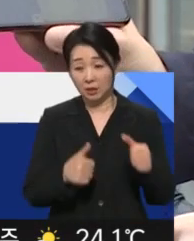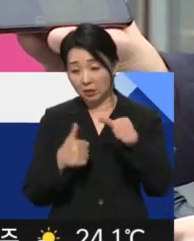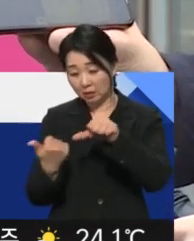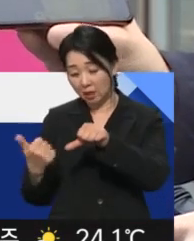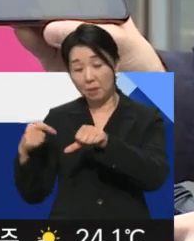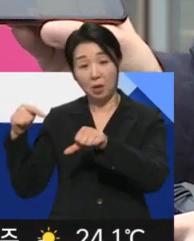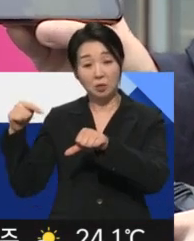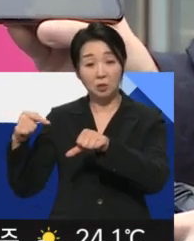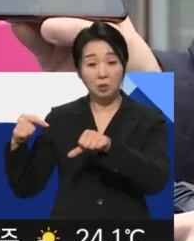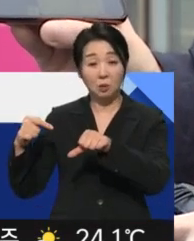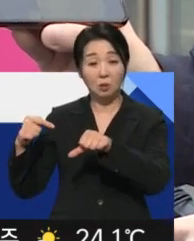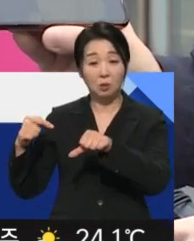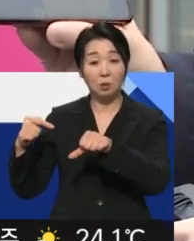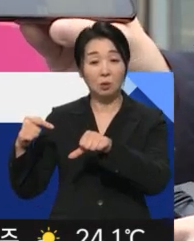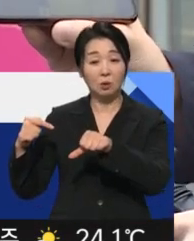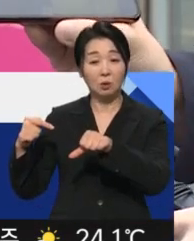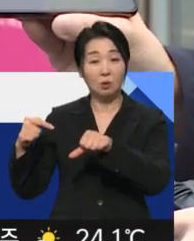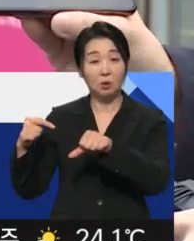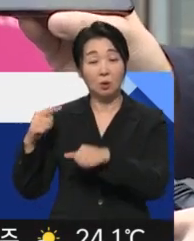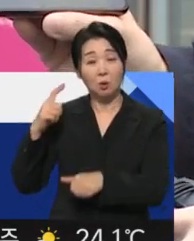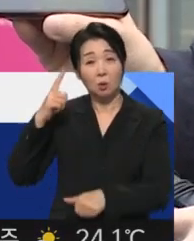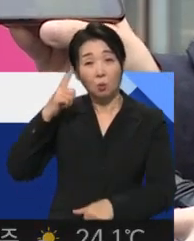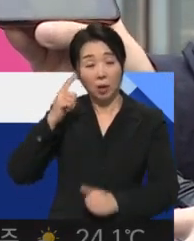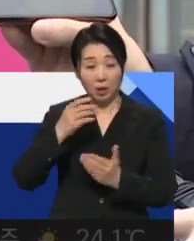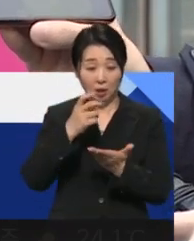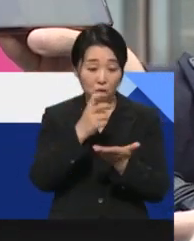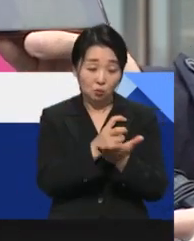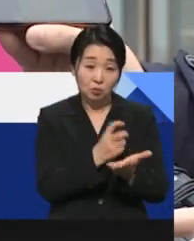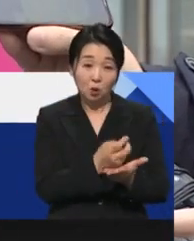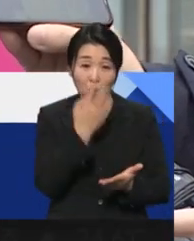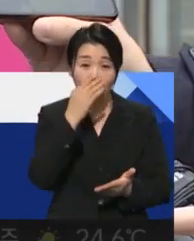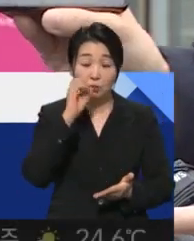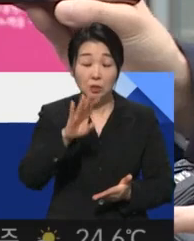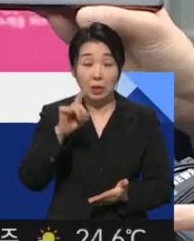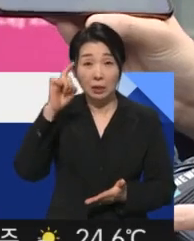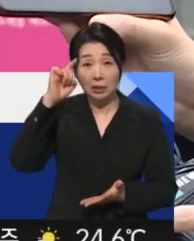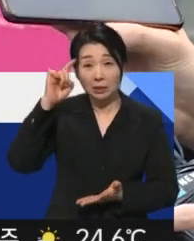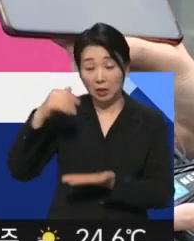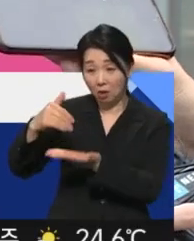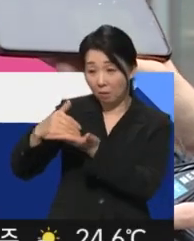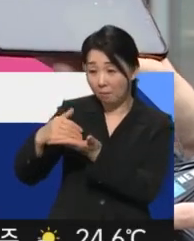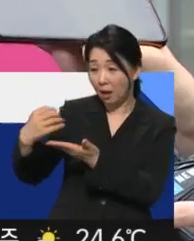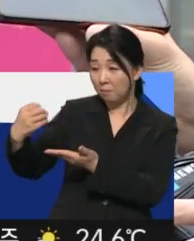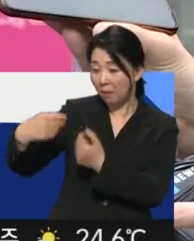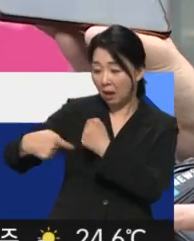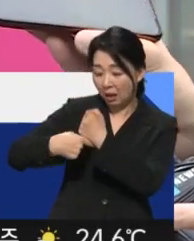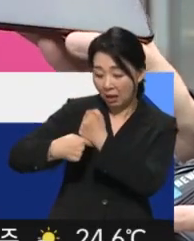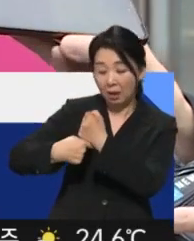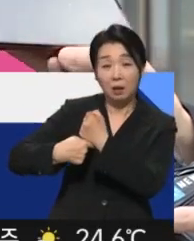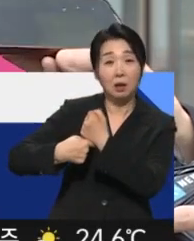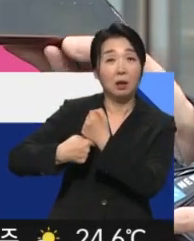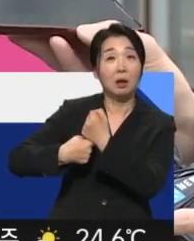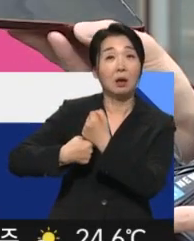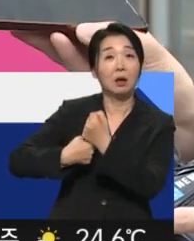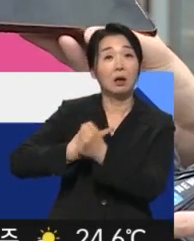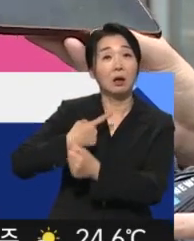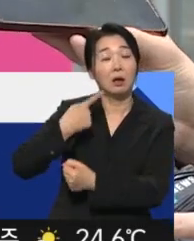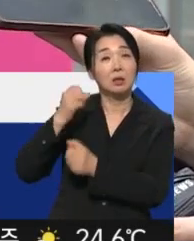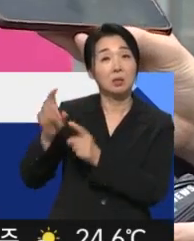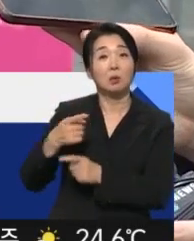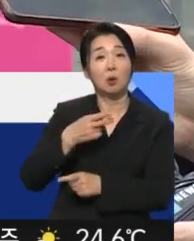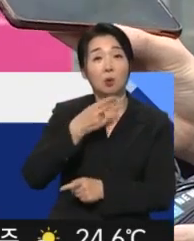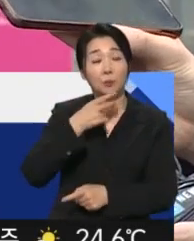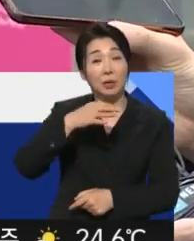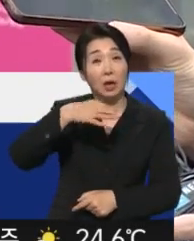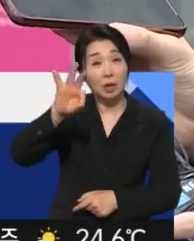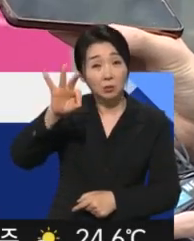사실만으로 그 규정들을 모두 무시하고 의견 진술의 기회도 없이 이렇게 사실 인정을 하고